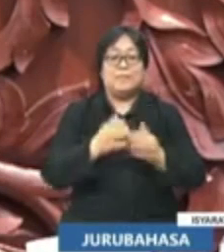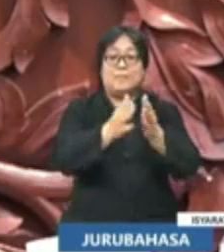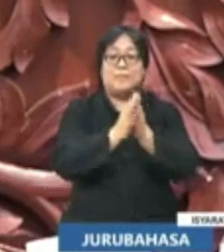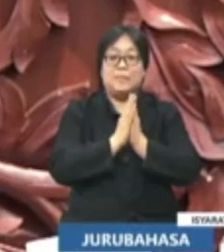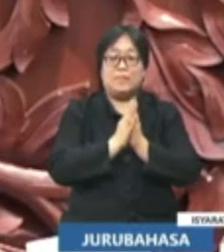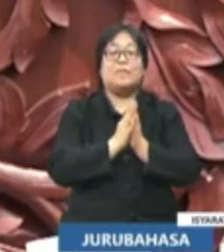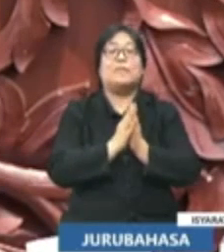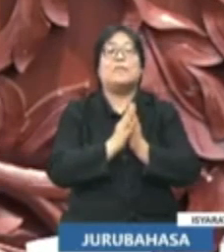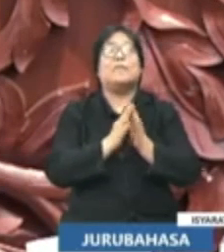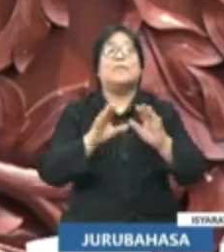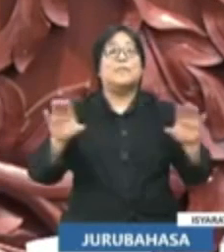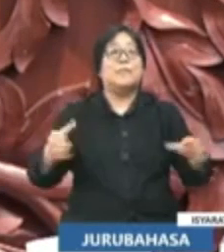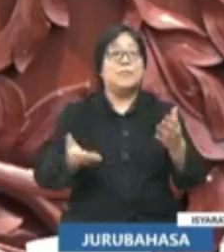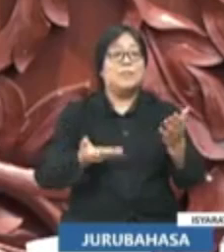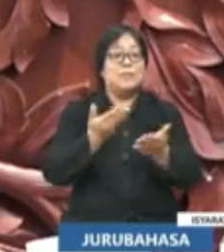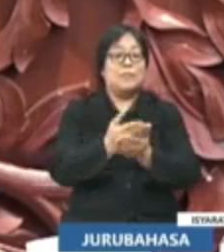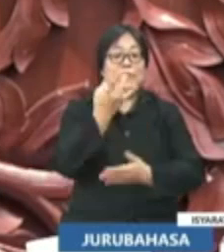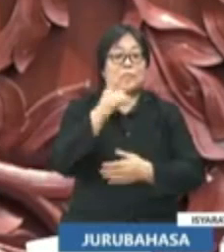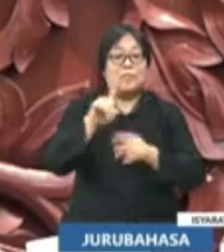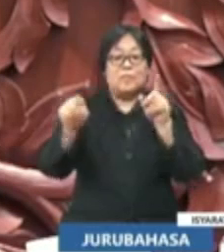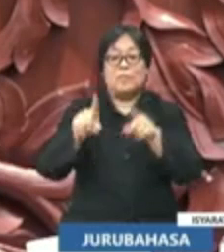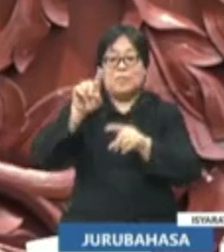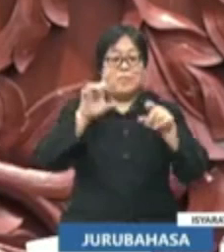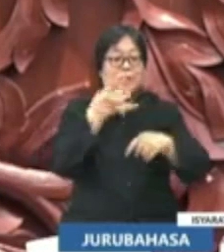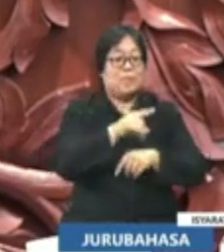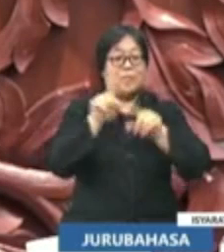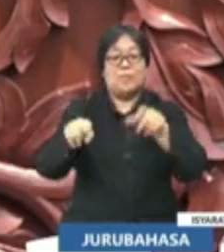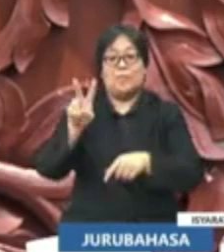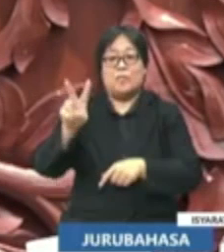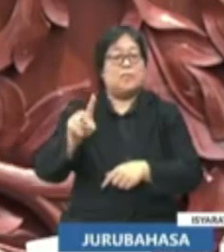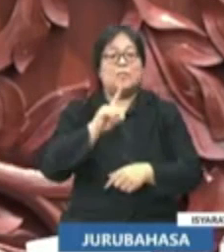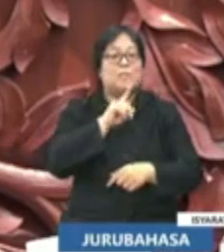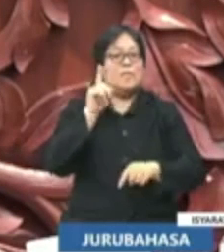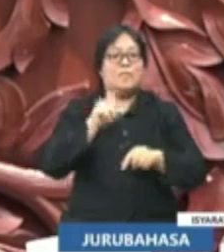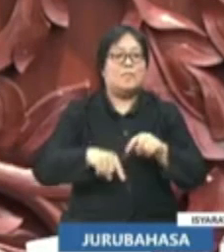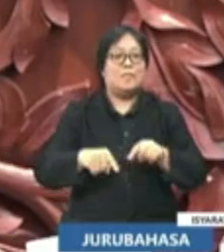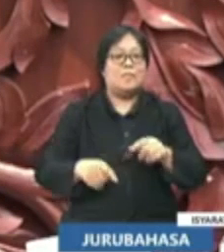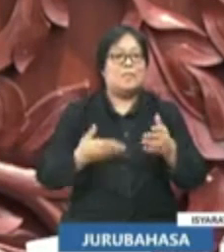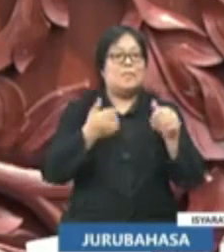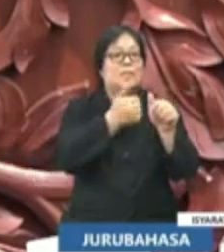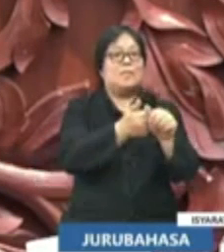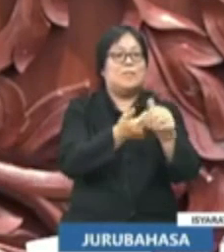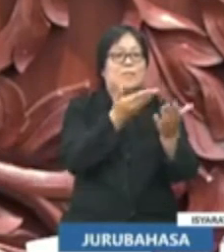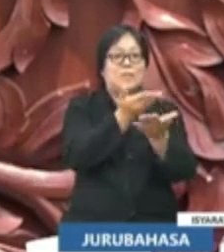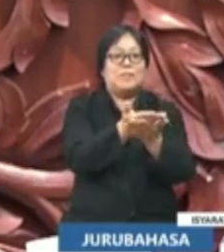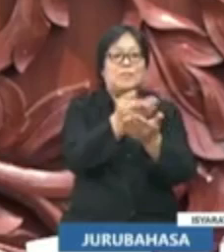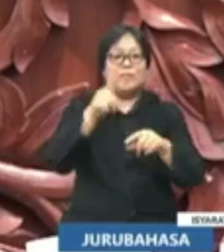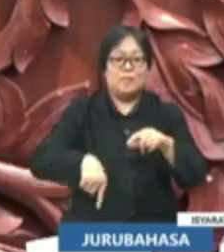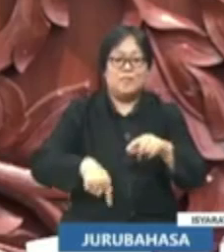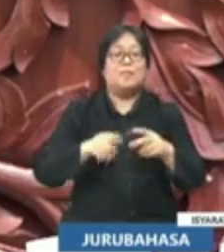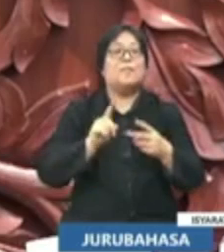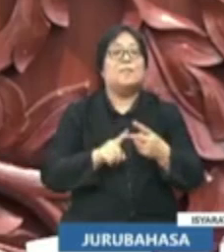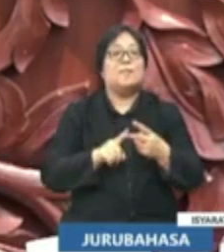permohonan untuk buat usul 18.1, 18.2 tu tidak patut diadakan point of order dan tidak